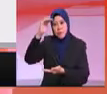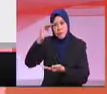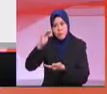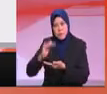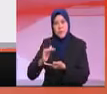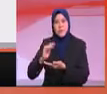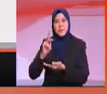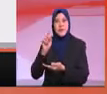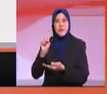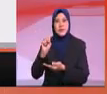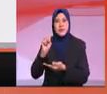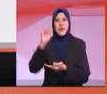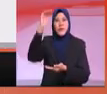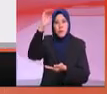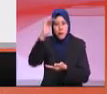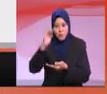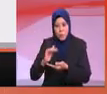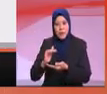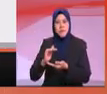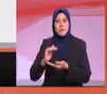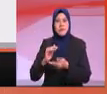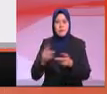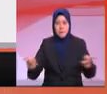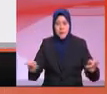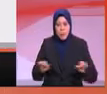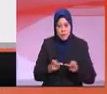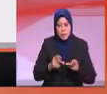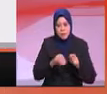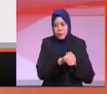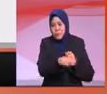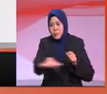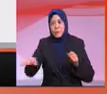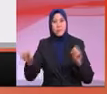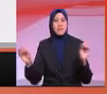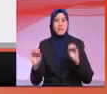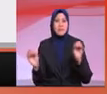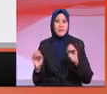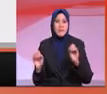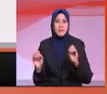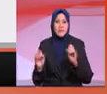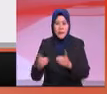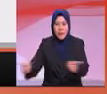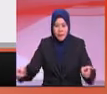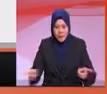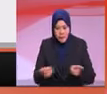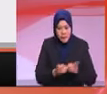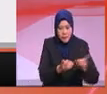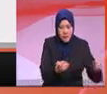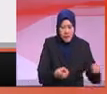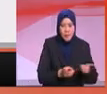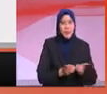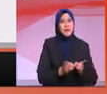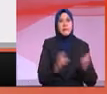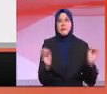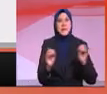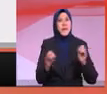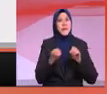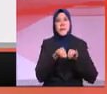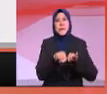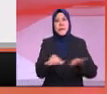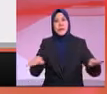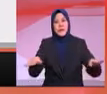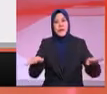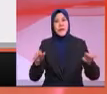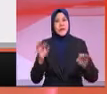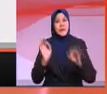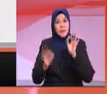boleh kurangkan jangkitan dalam satu-satu kawasan ataupun satu-satu daerah ataupun mukim. Kalau kita lihat juga